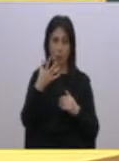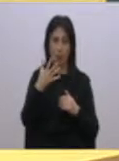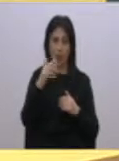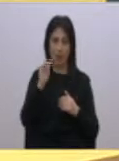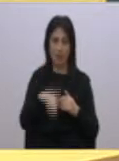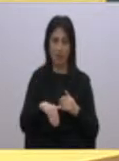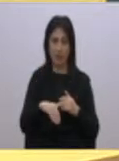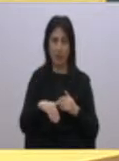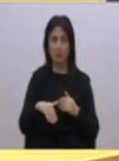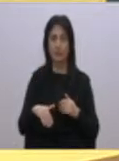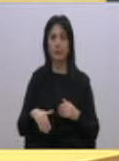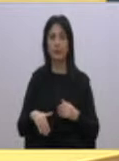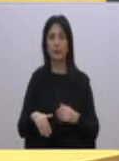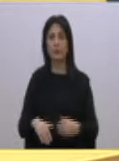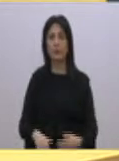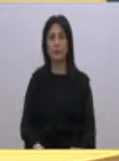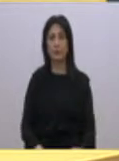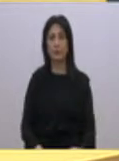-25.000.